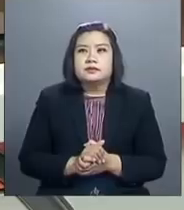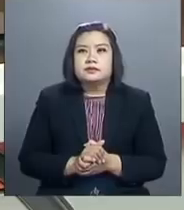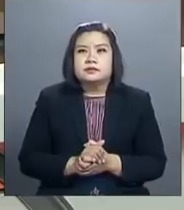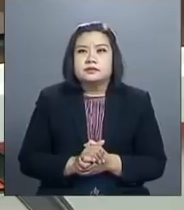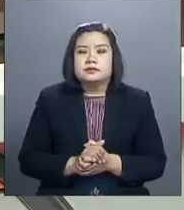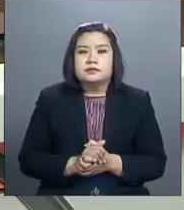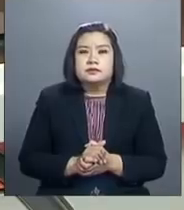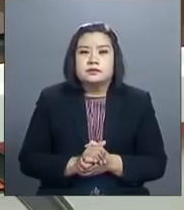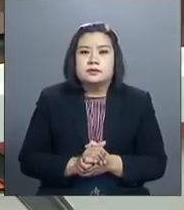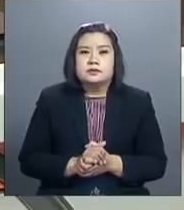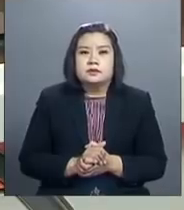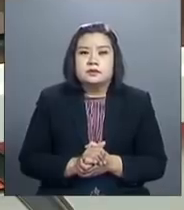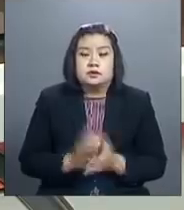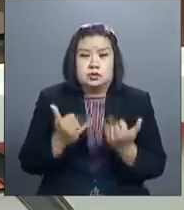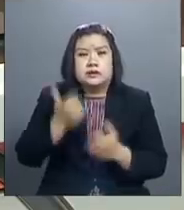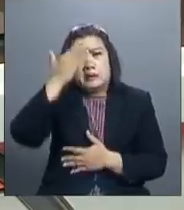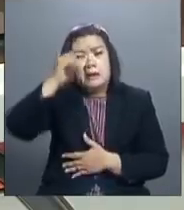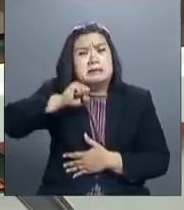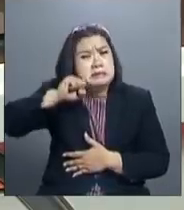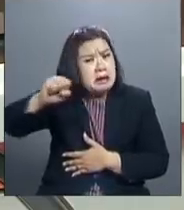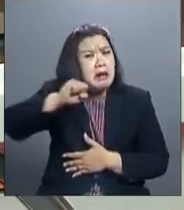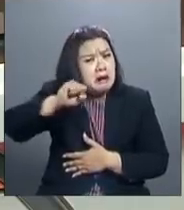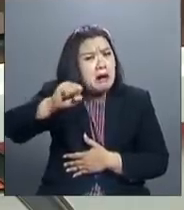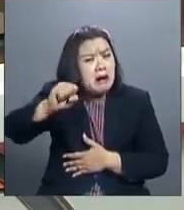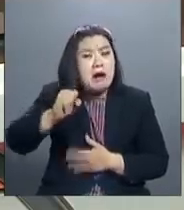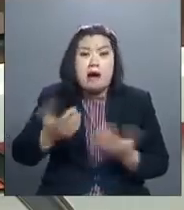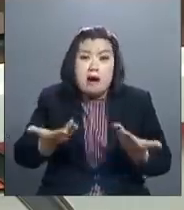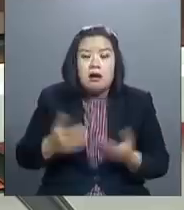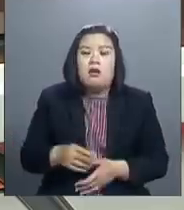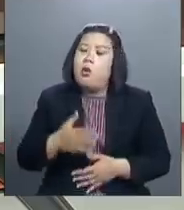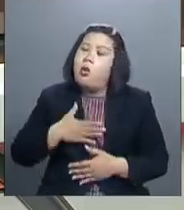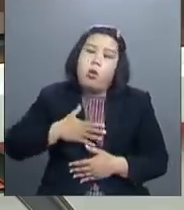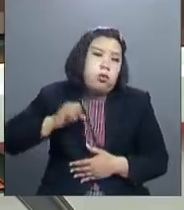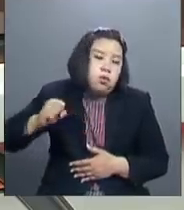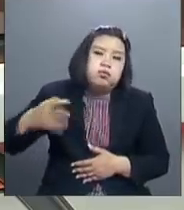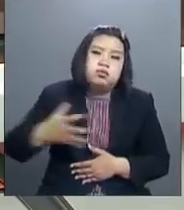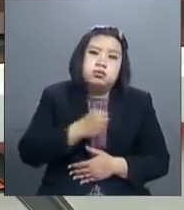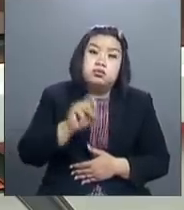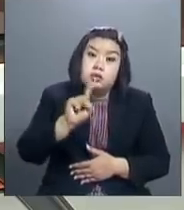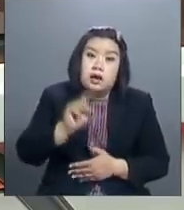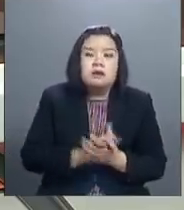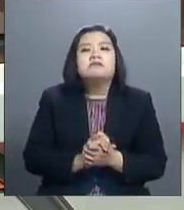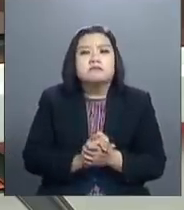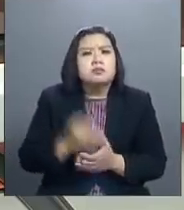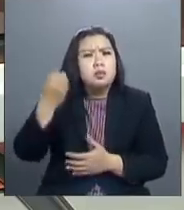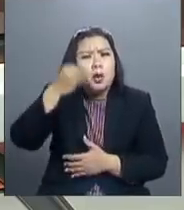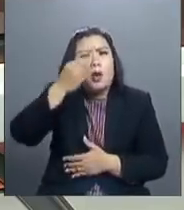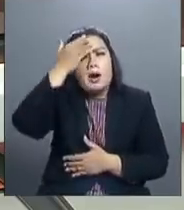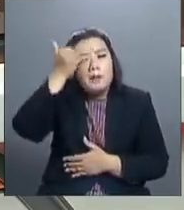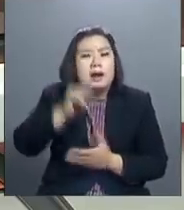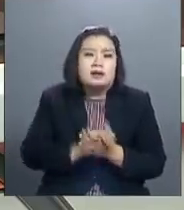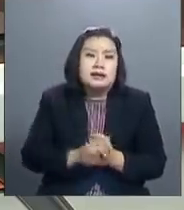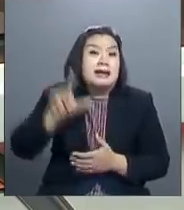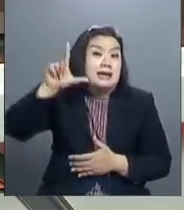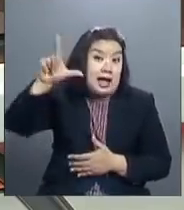ชัยชนะแบบแลนสไลด์ชัยชนะแบบท่วมท้นหรือว่าชัยชนะแบบถล่มทลายคำนี้คือคำที่นายทักษิณชินวัตรอดีตน